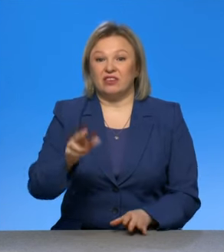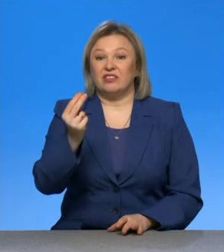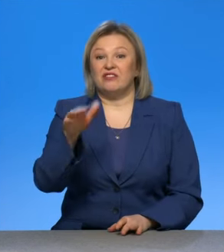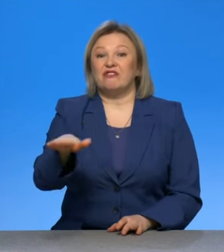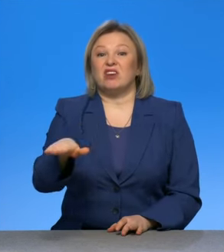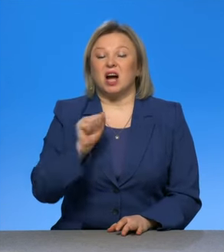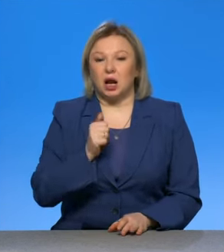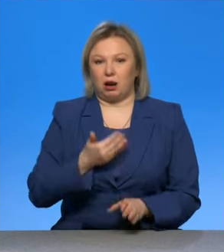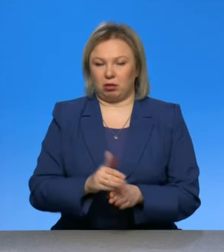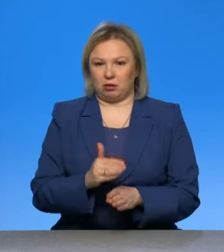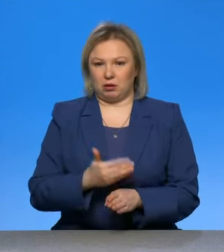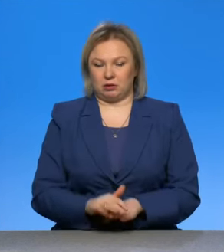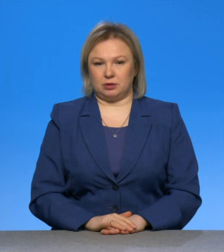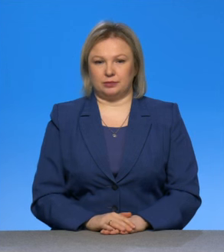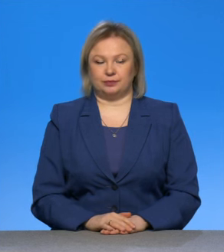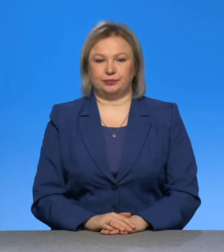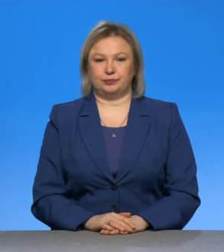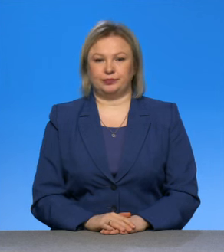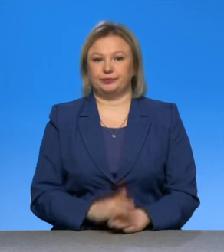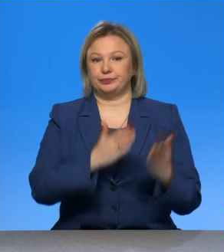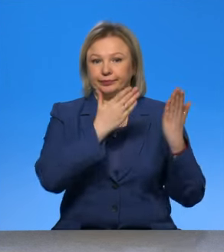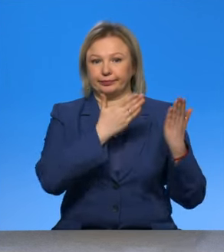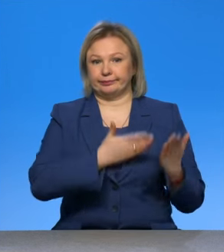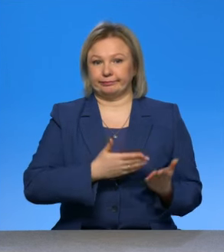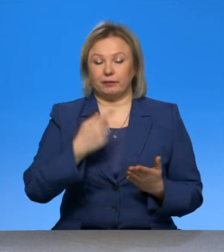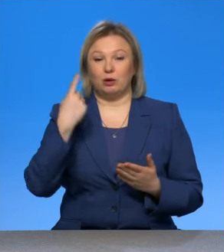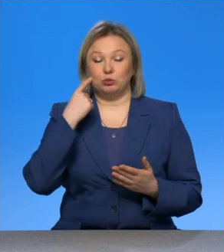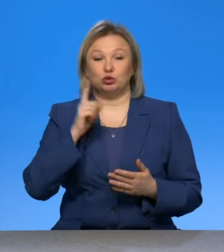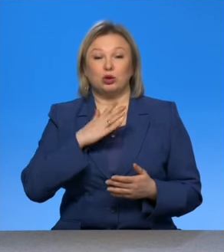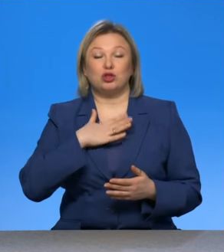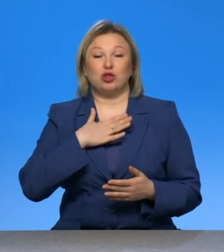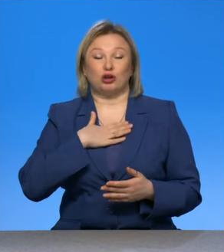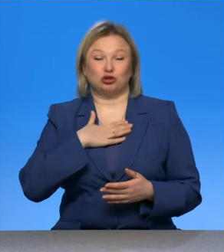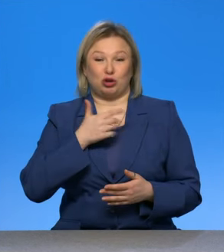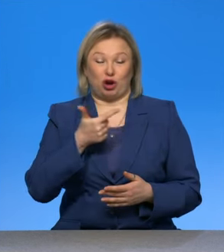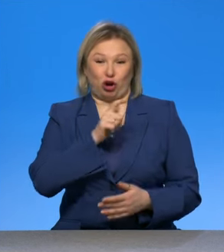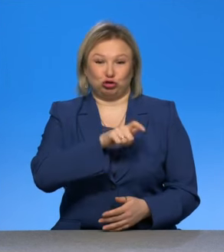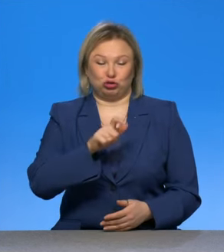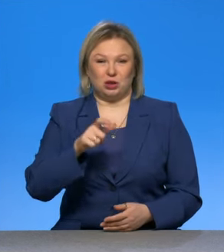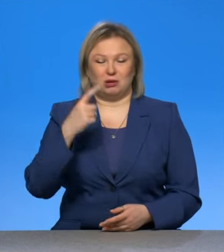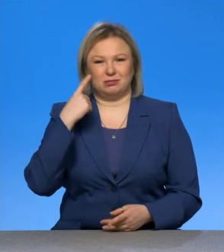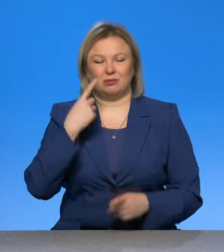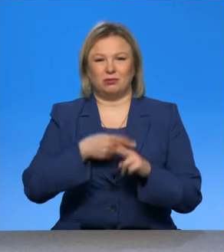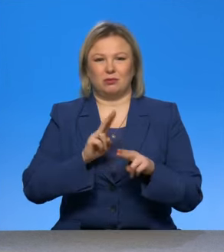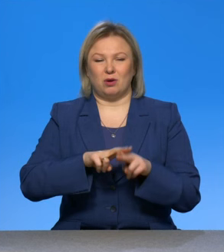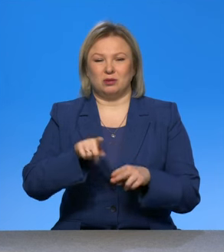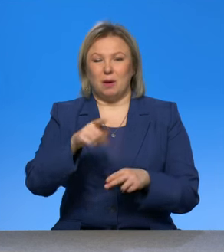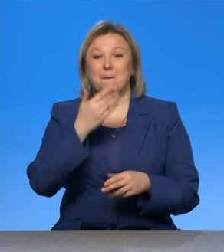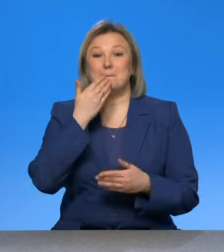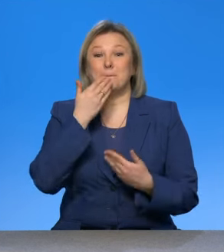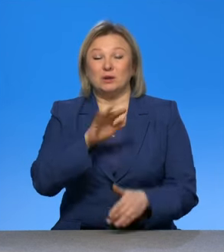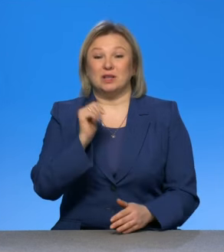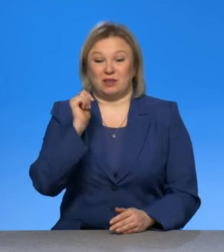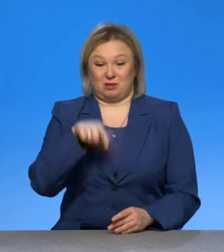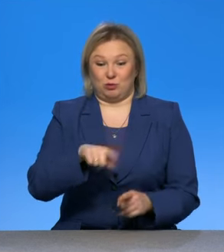статистики. 16% наших сограждан считают своим самым безрассудным поступком в уходящем году взятие необдуманного кредита.